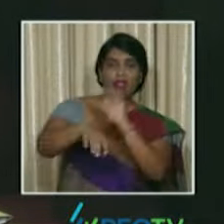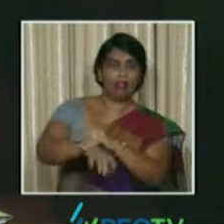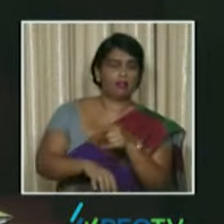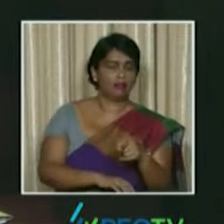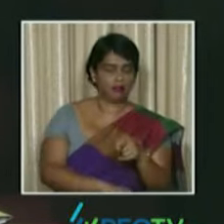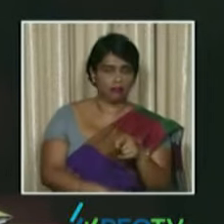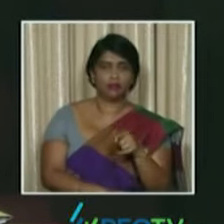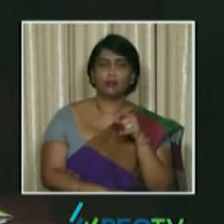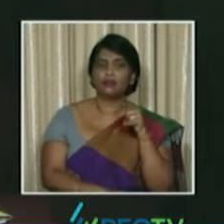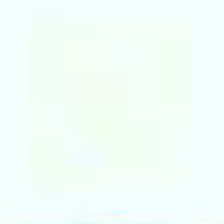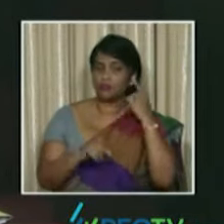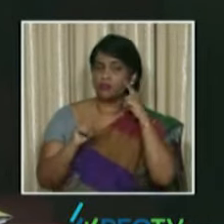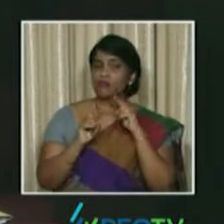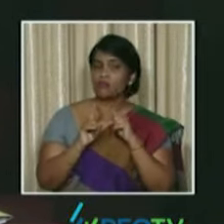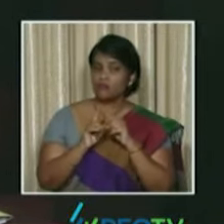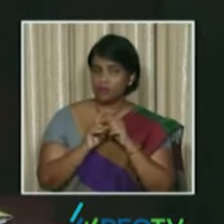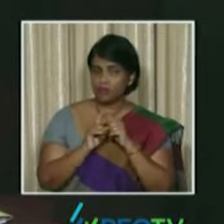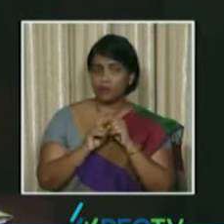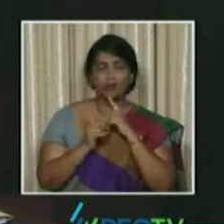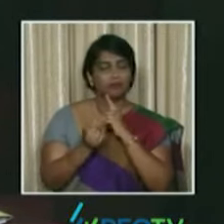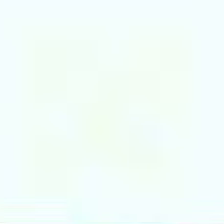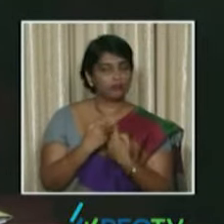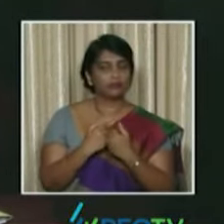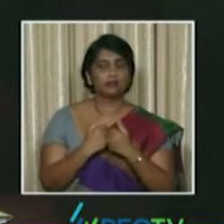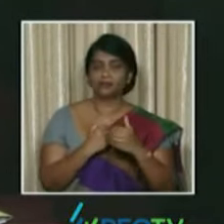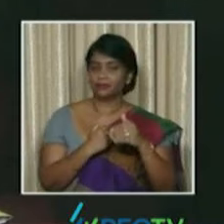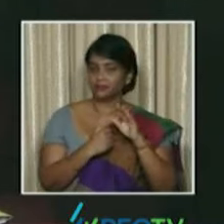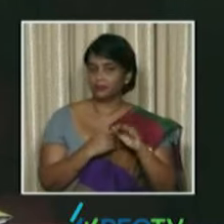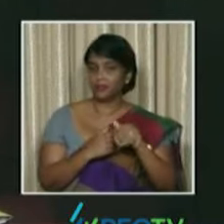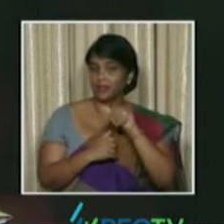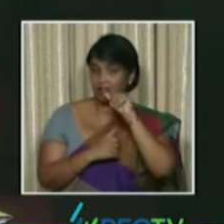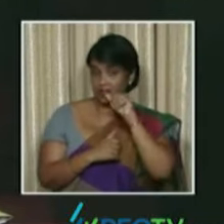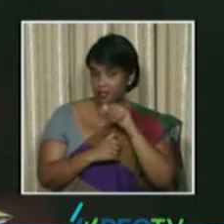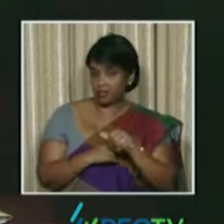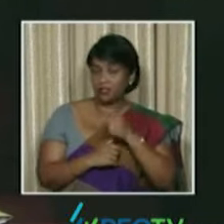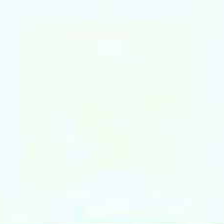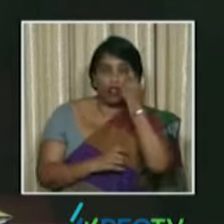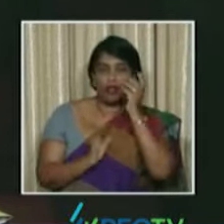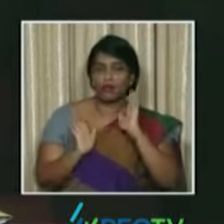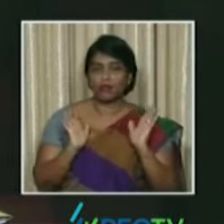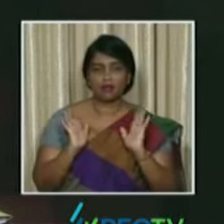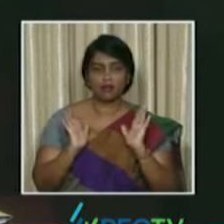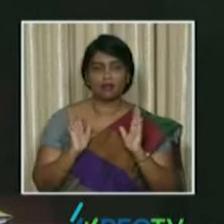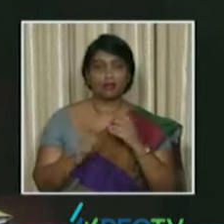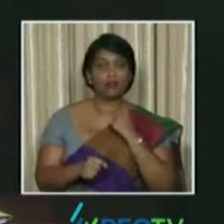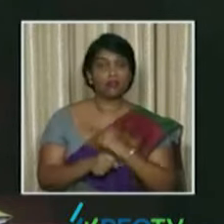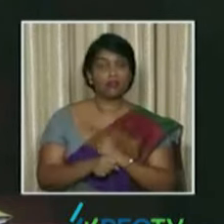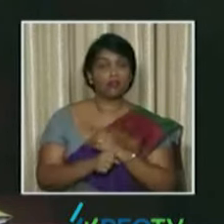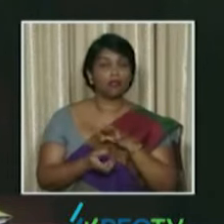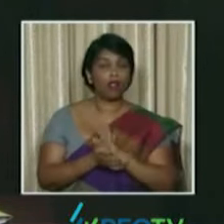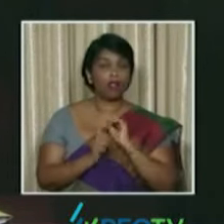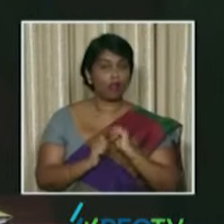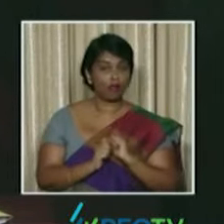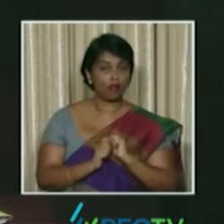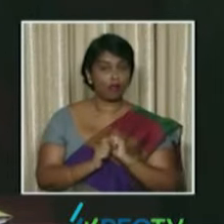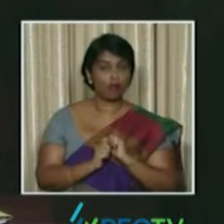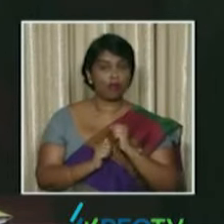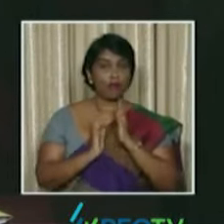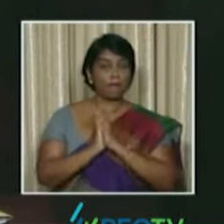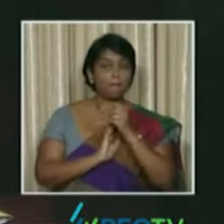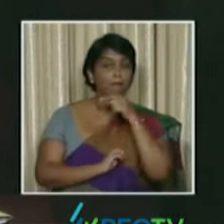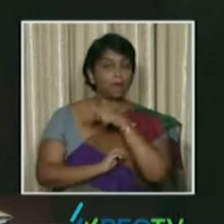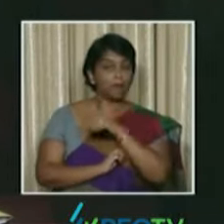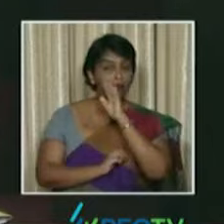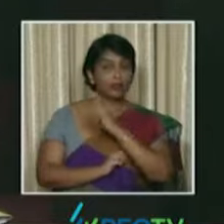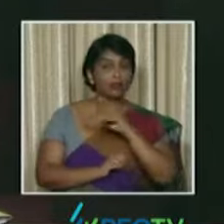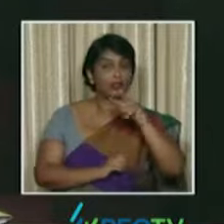නෙමෙයි. ඒක පිළිබඳ පරීක්ෂණ පවත්වලා සත්‍ය සොයනවා වෙනුවට රජයේ අරගෙන තියෙන පියවරක් ඒ පුදබිමේ